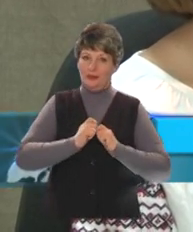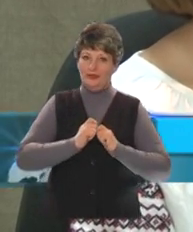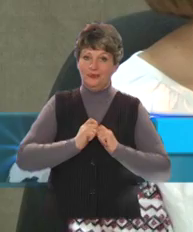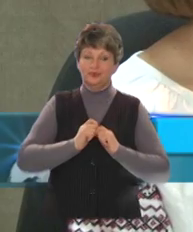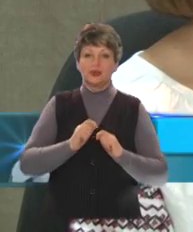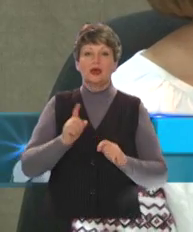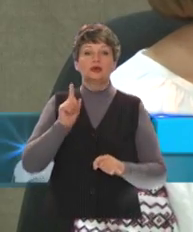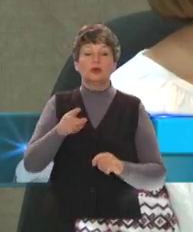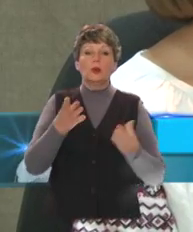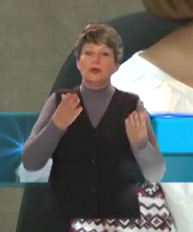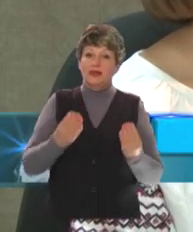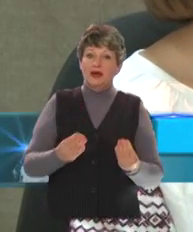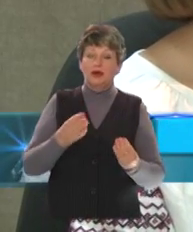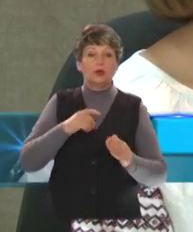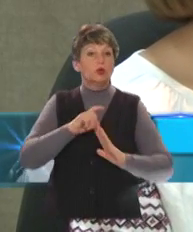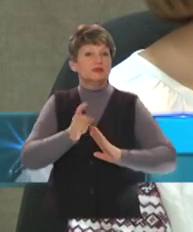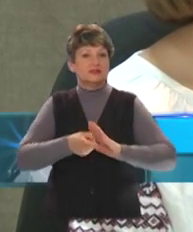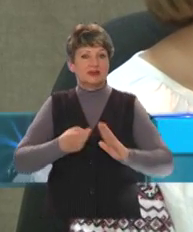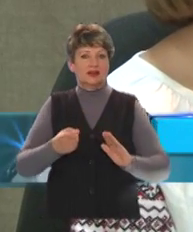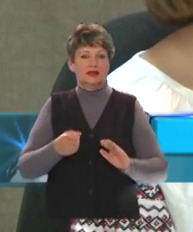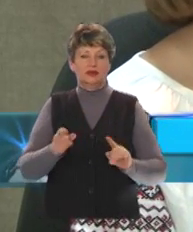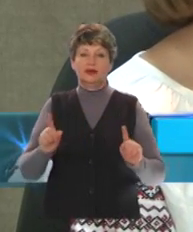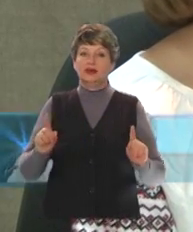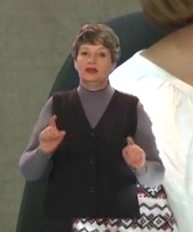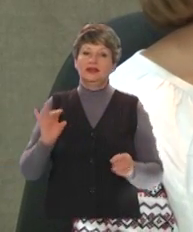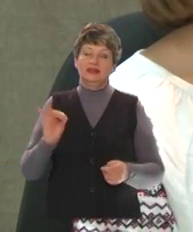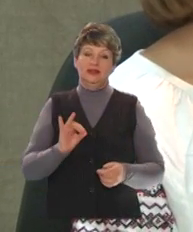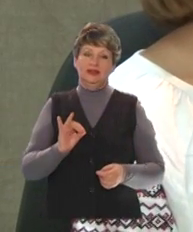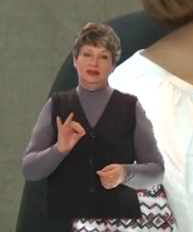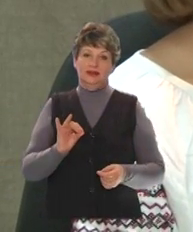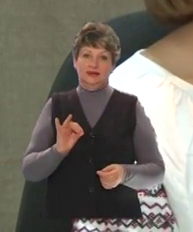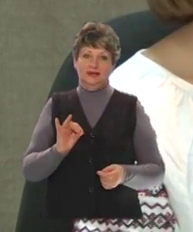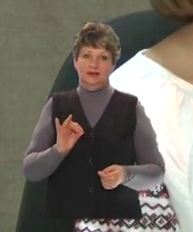я того дня ж знала, і